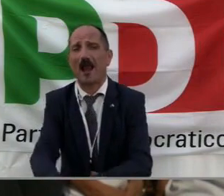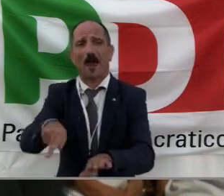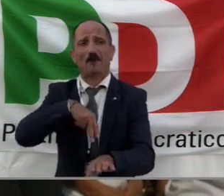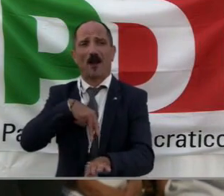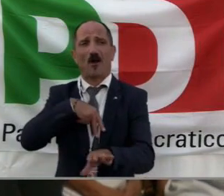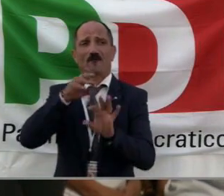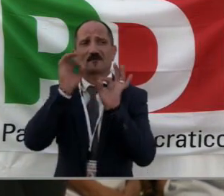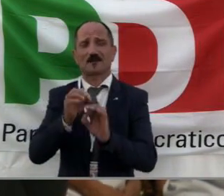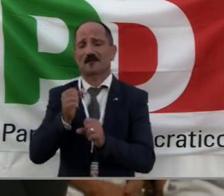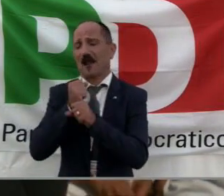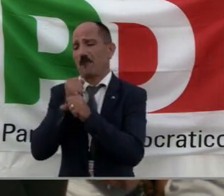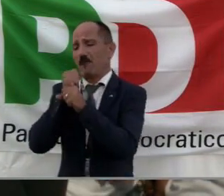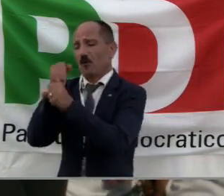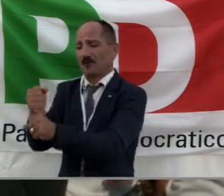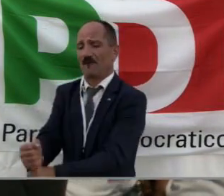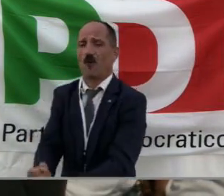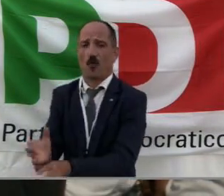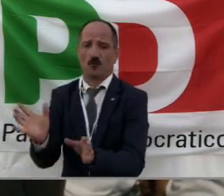del portavoce.